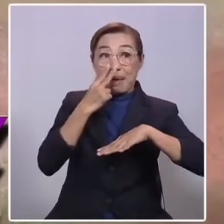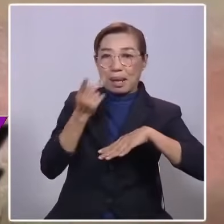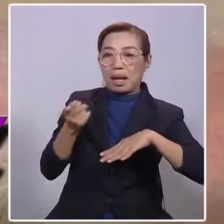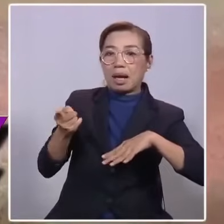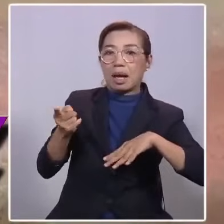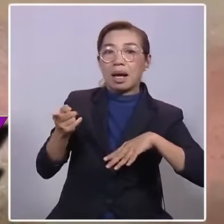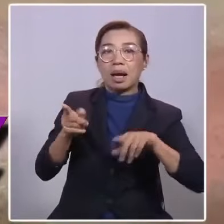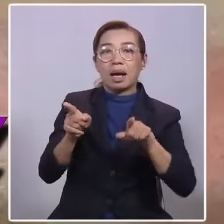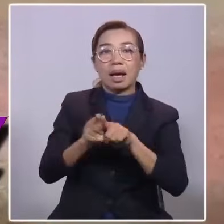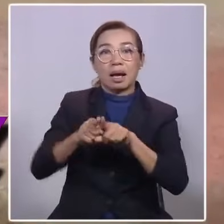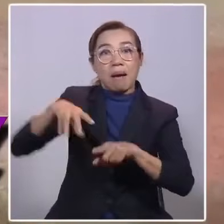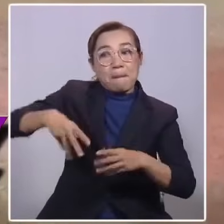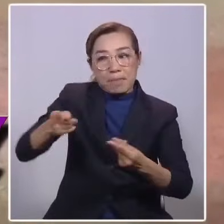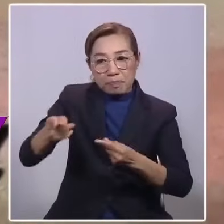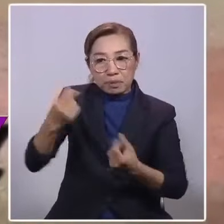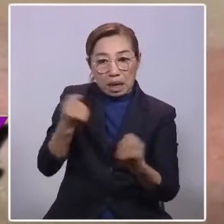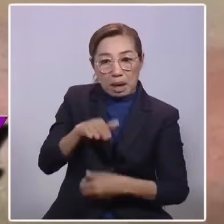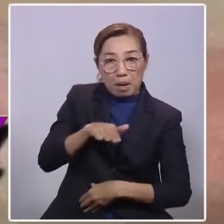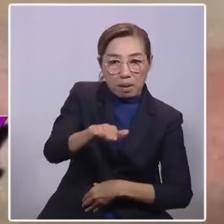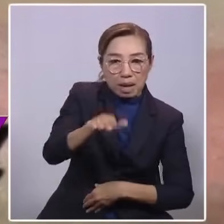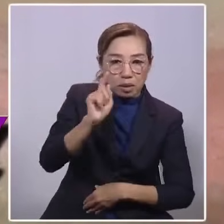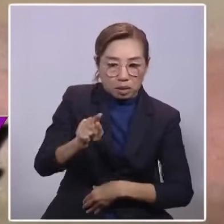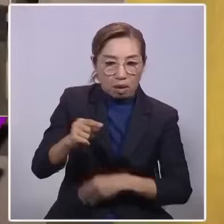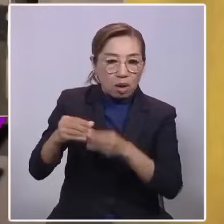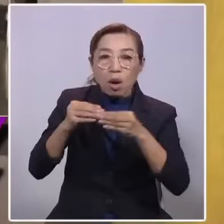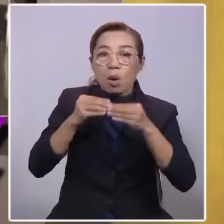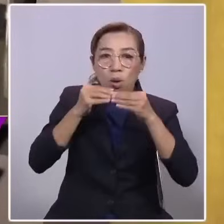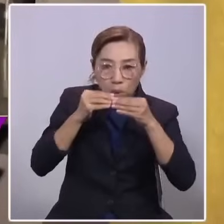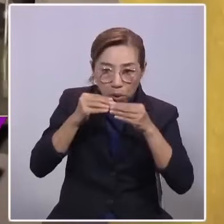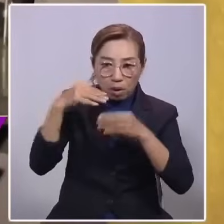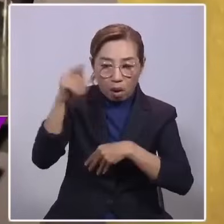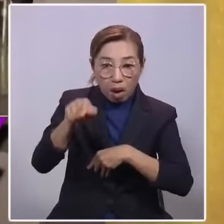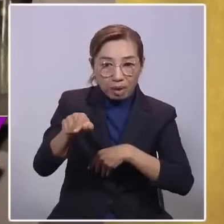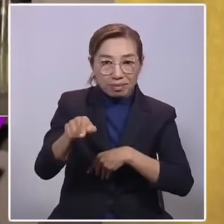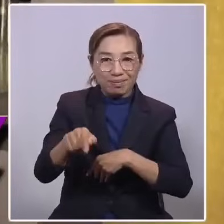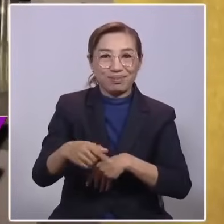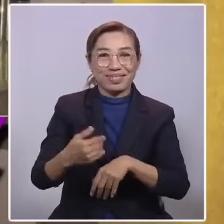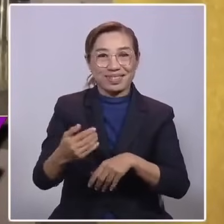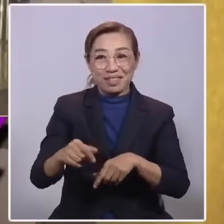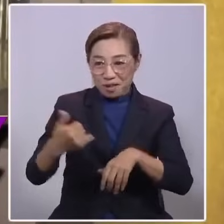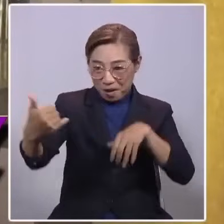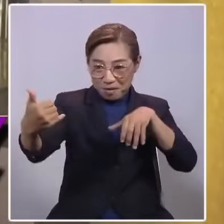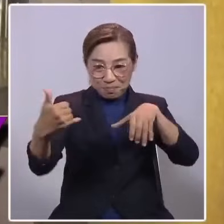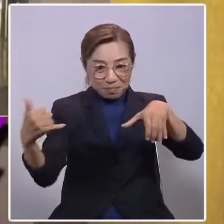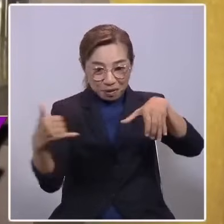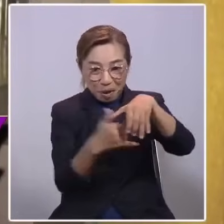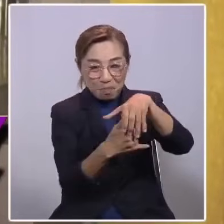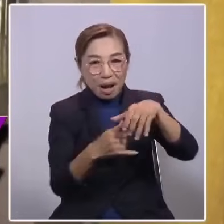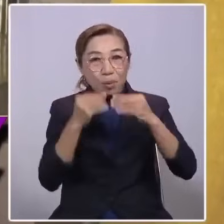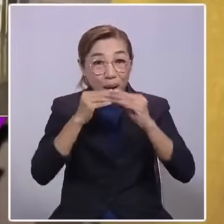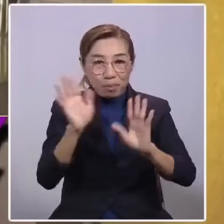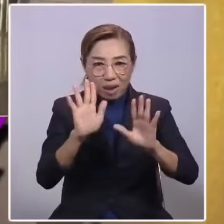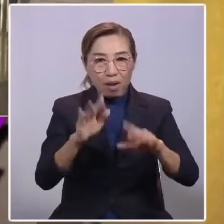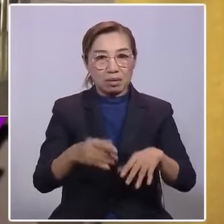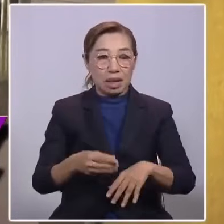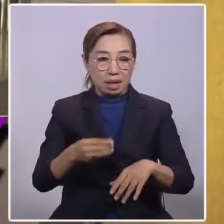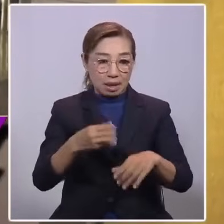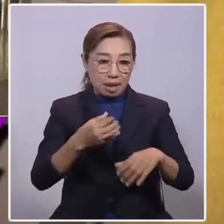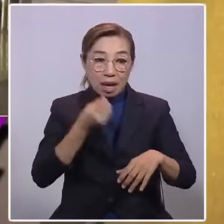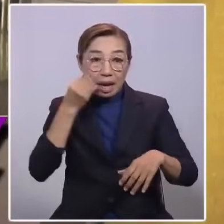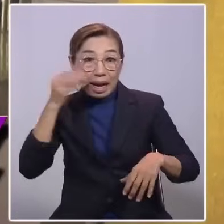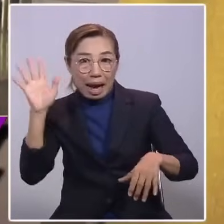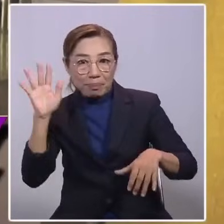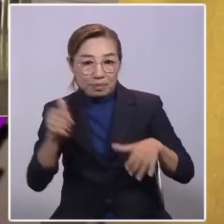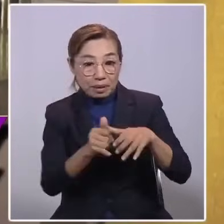จะออกก็จะต้องมีการตรวจเ่าก่อนอ่าตอนเข้าไม่ต้องตรวจนะตอนเข้าตอนเข้าดีอยู่นะฮะอ่านะครับก็จะ